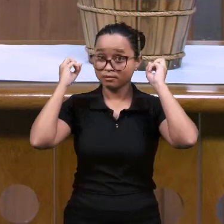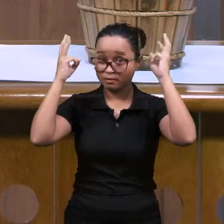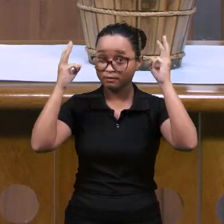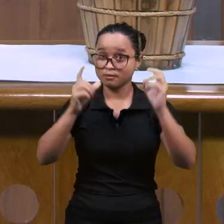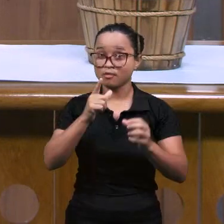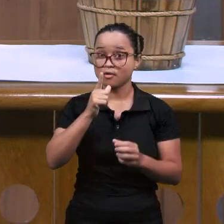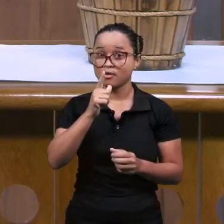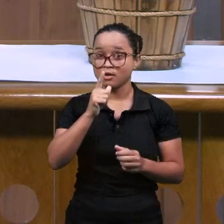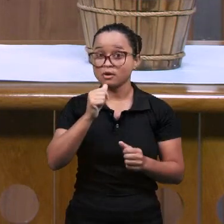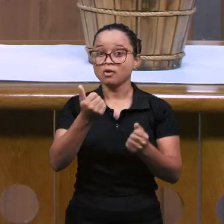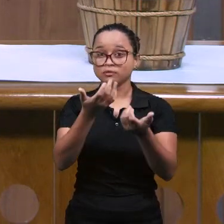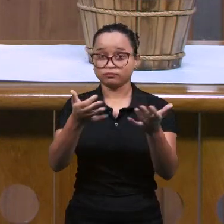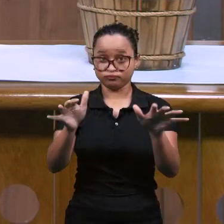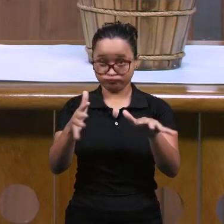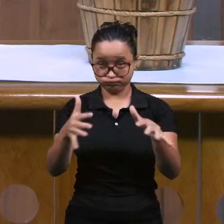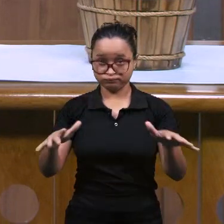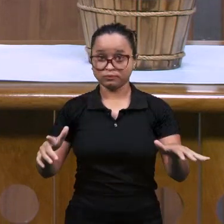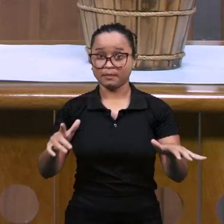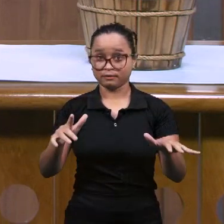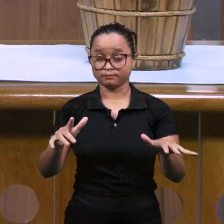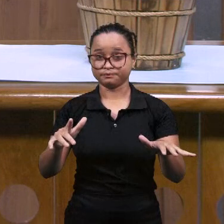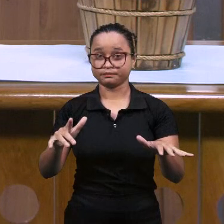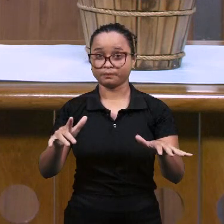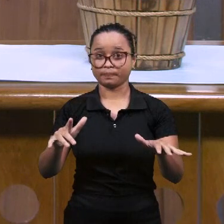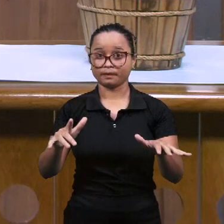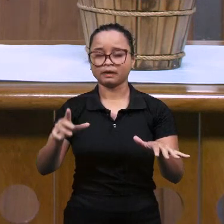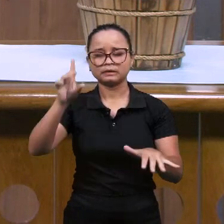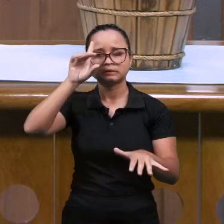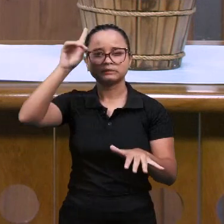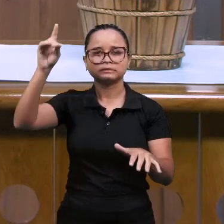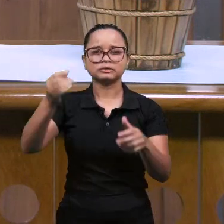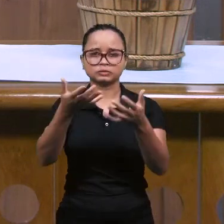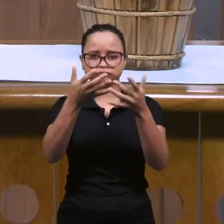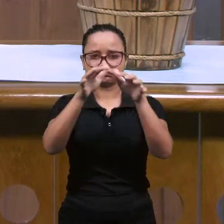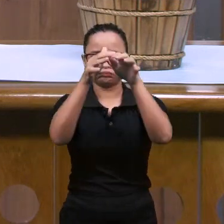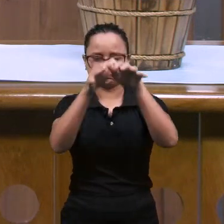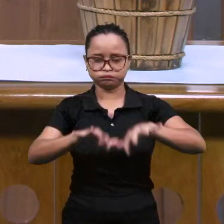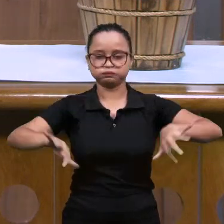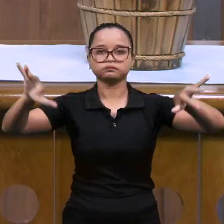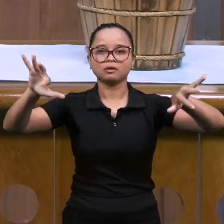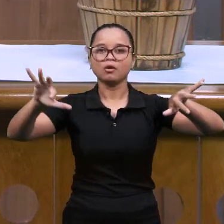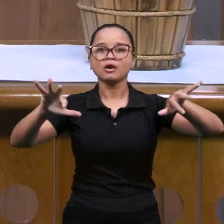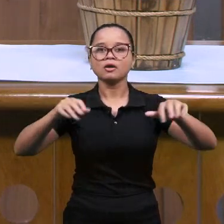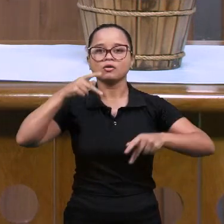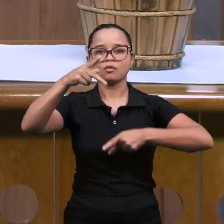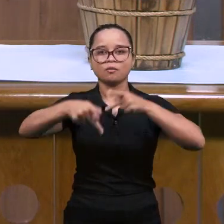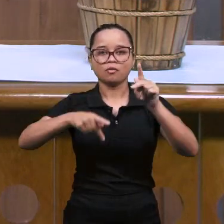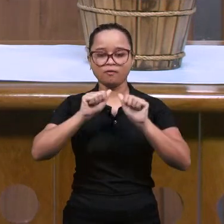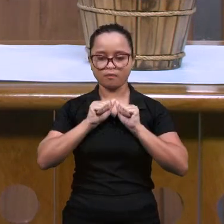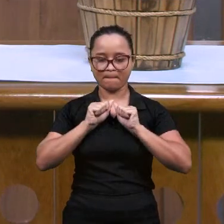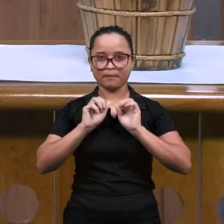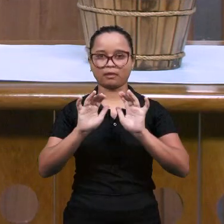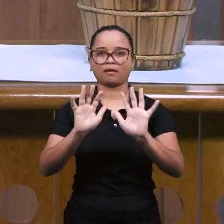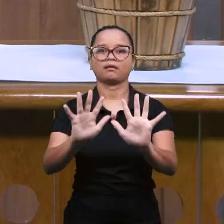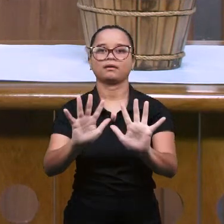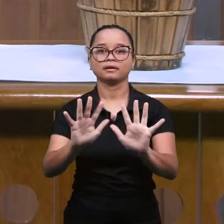la mer Rouge, Dieu l'a ouvert, la mer, et le peuple est passé. Maintenant, nous